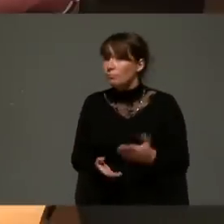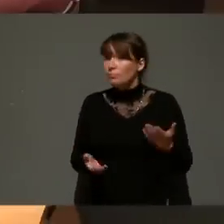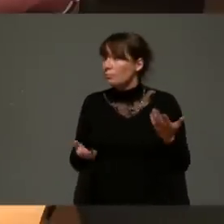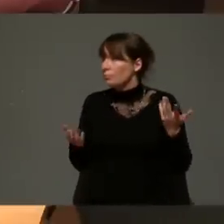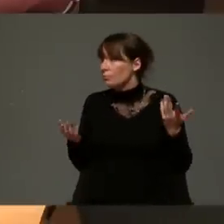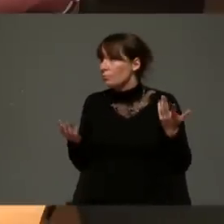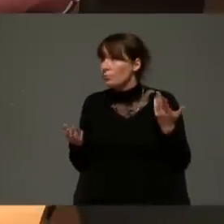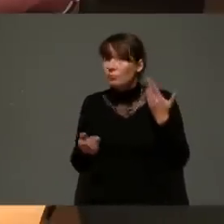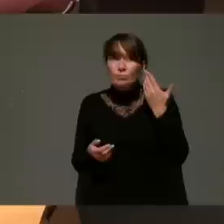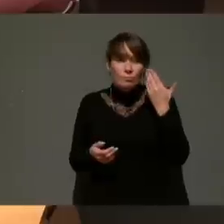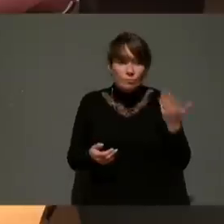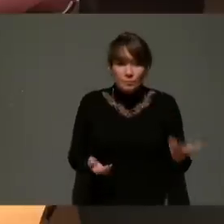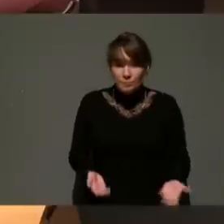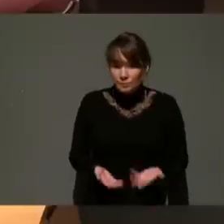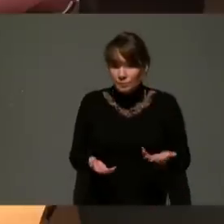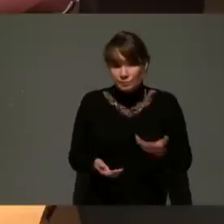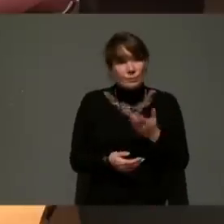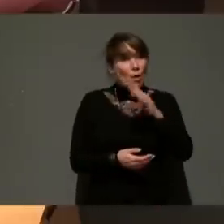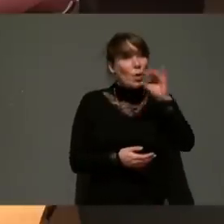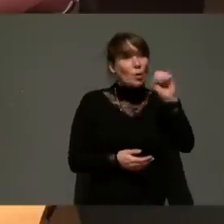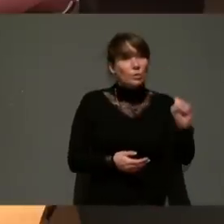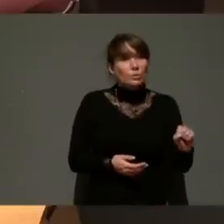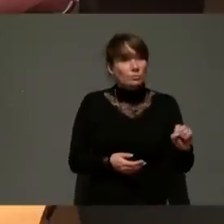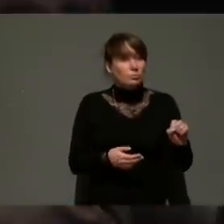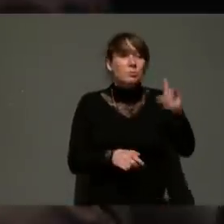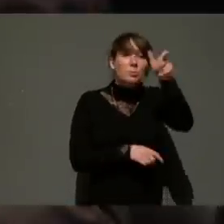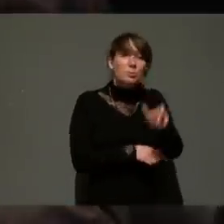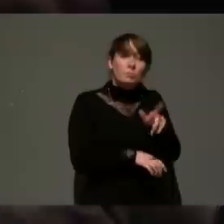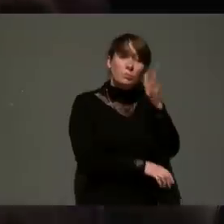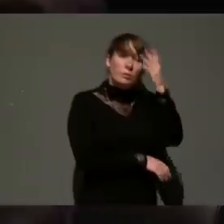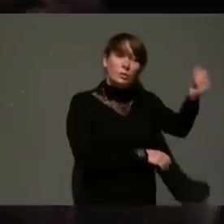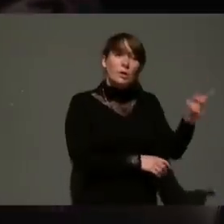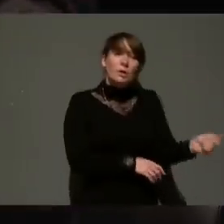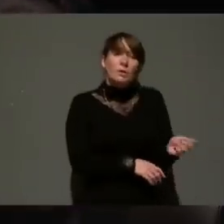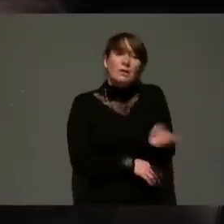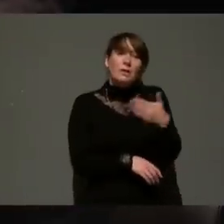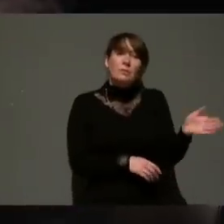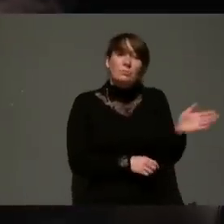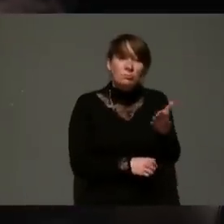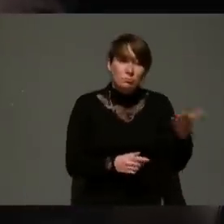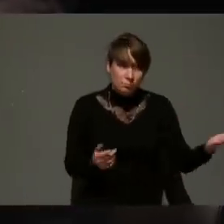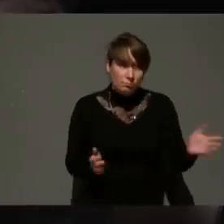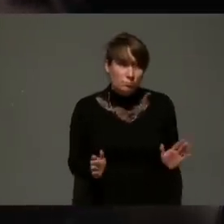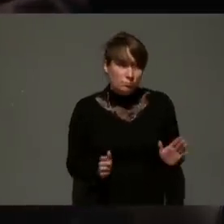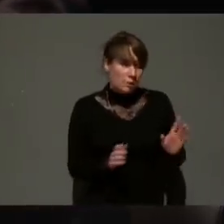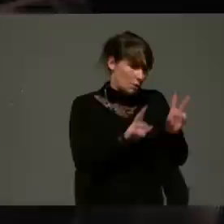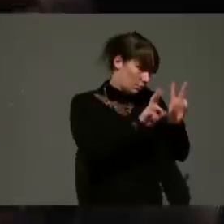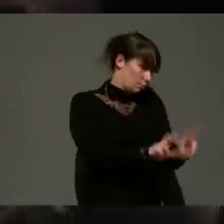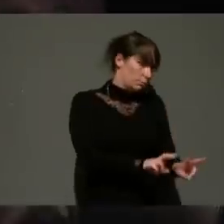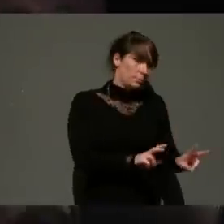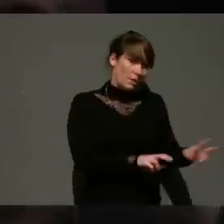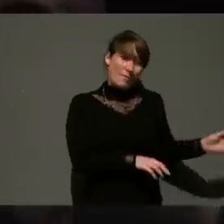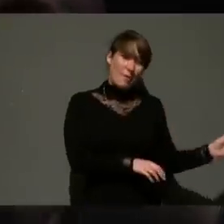Si vous mesurez la densité osseuse d'un joueur de tennis, par exemple, ben c'est vrai que le côté